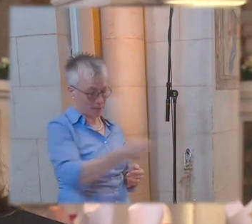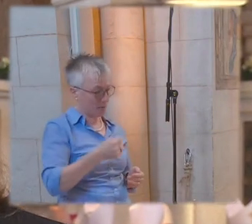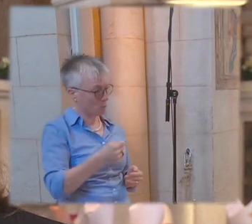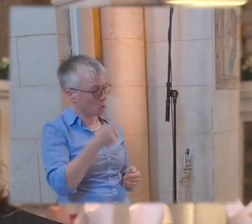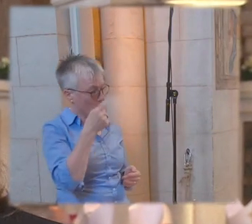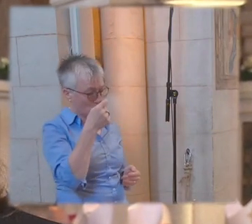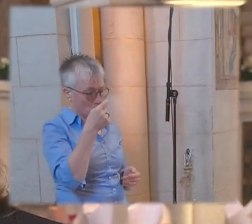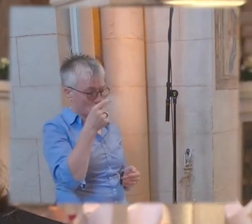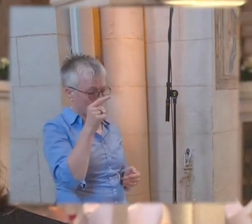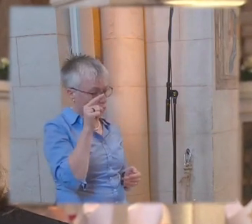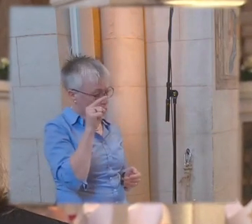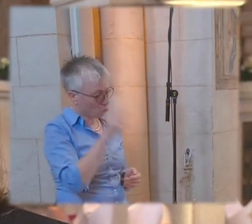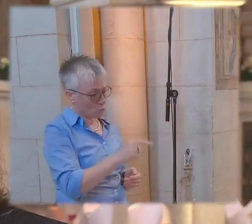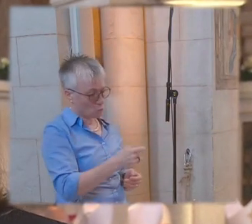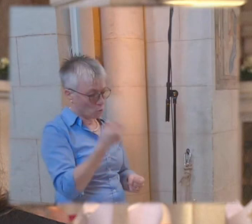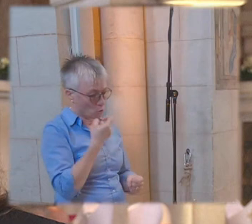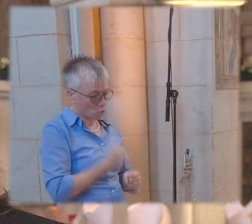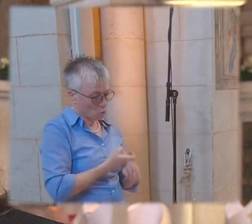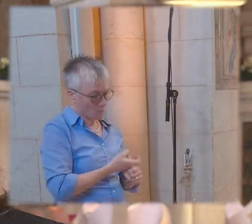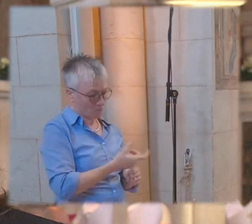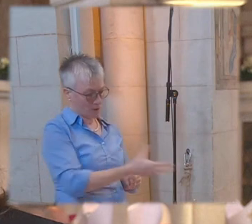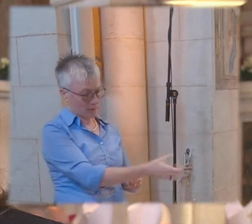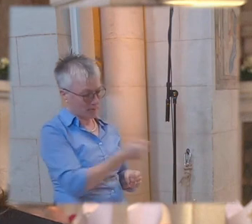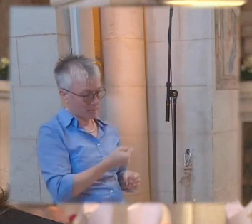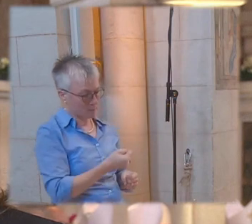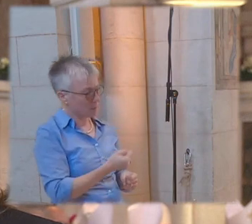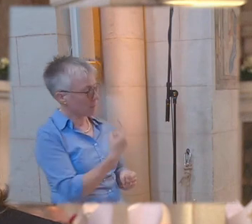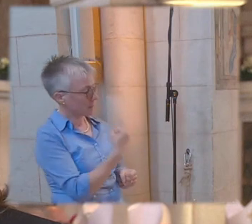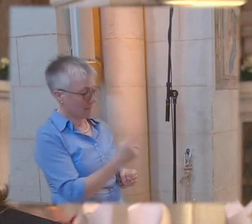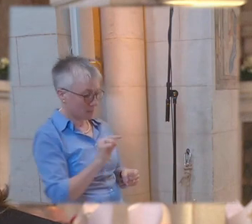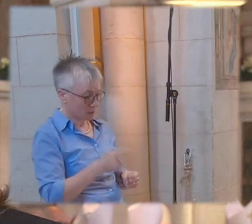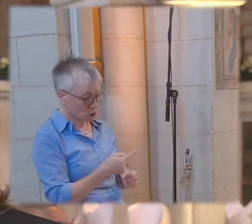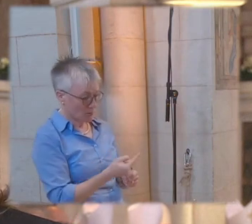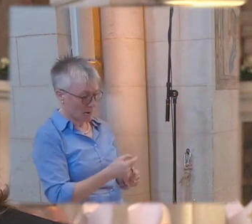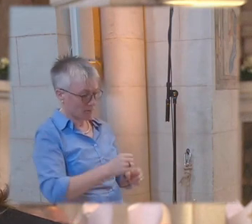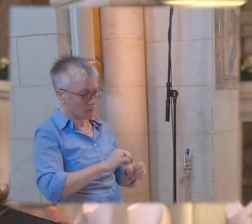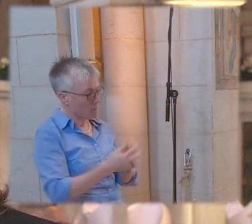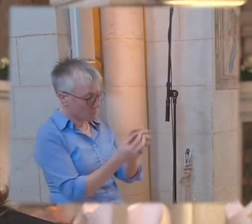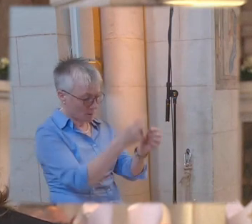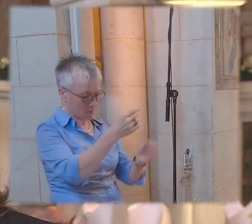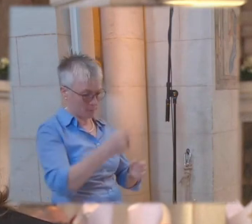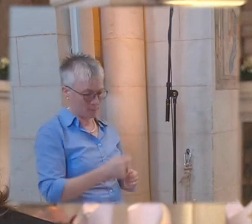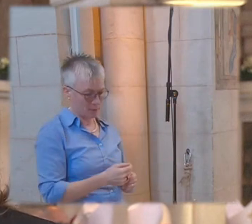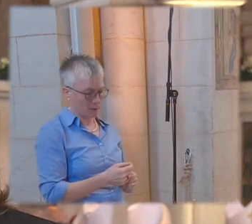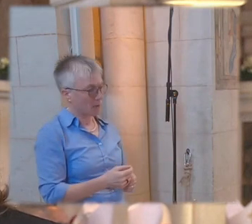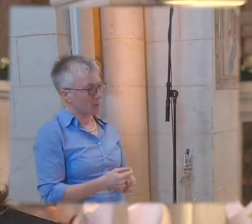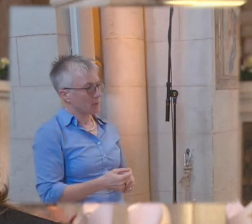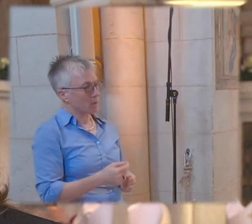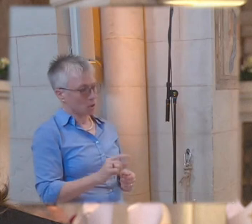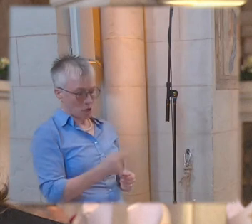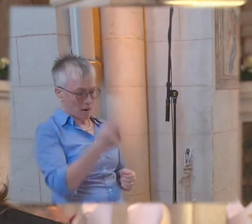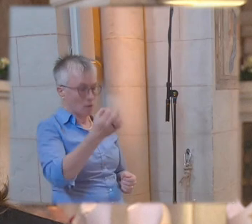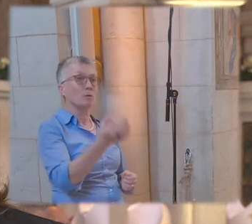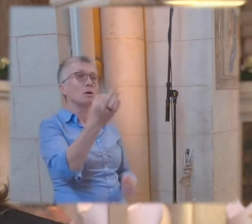Schlange gebissen wurde und zu der Kupferschlange aufblickte, blieb er am Leben.